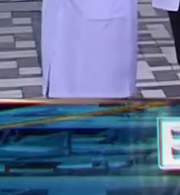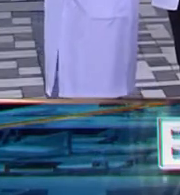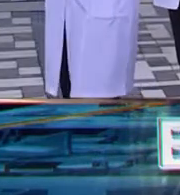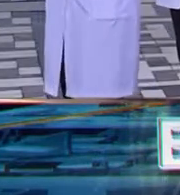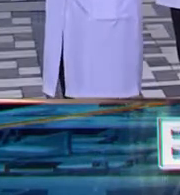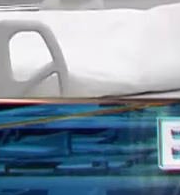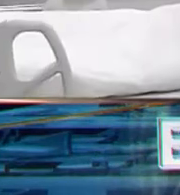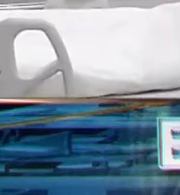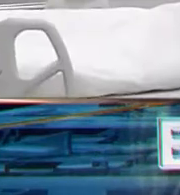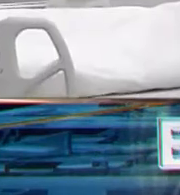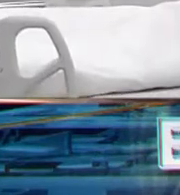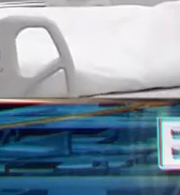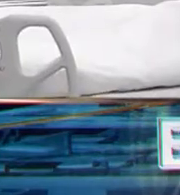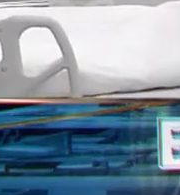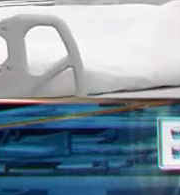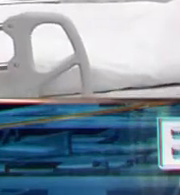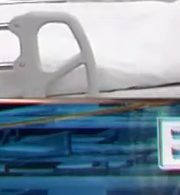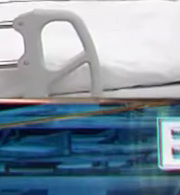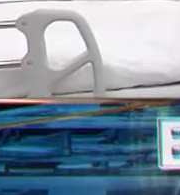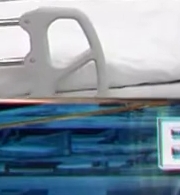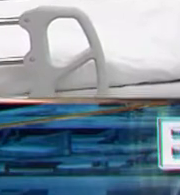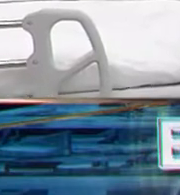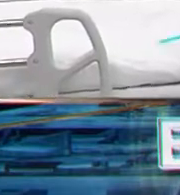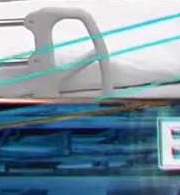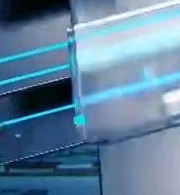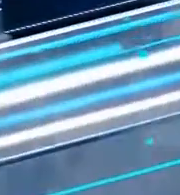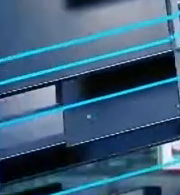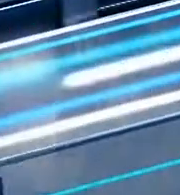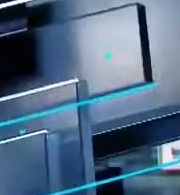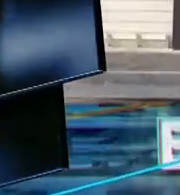бірінші болып, құрылысты аяқтаған Алматы облысы.